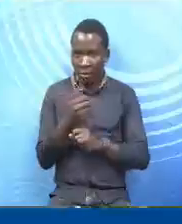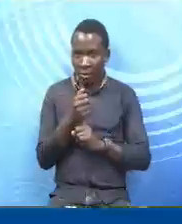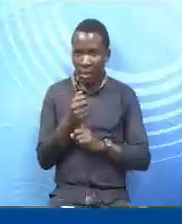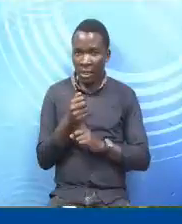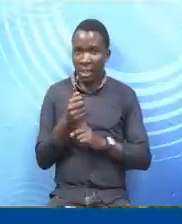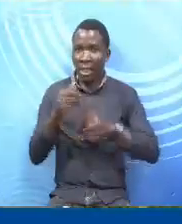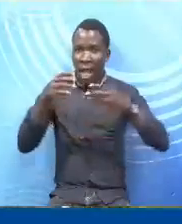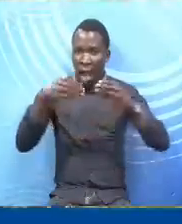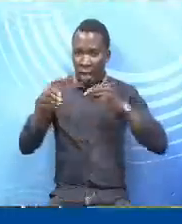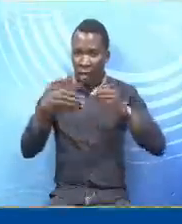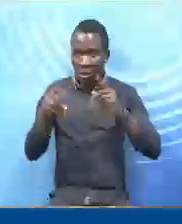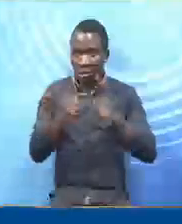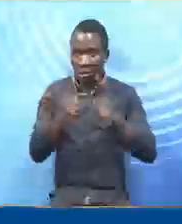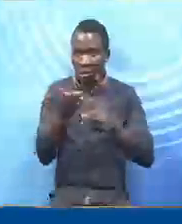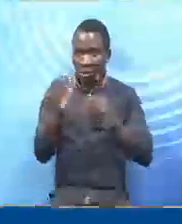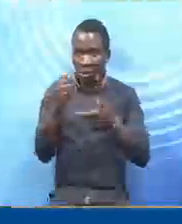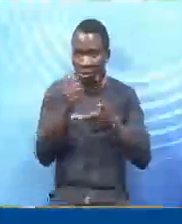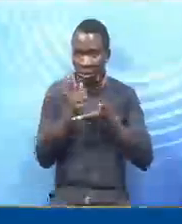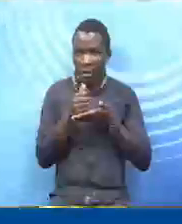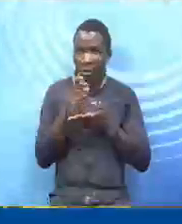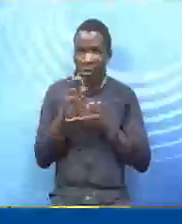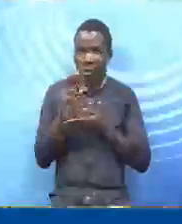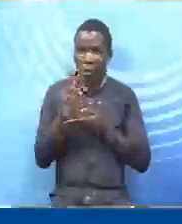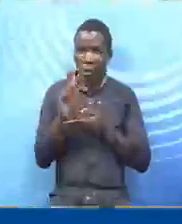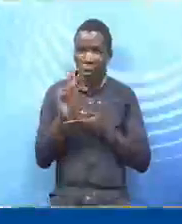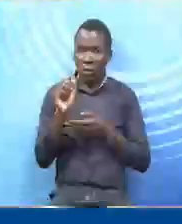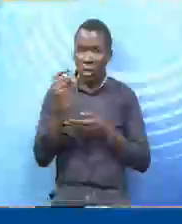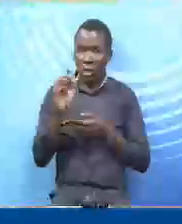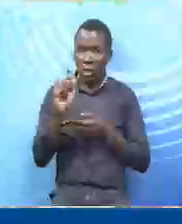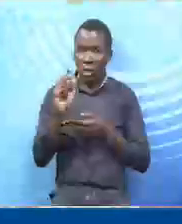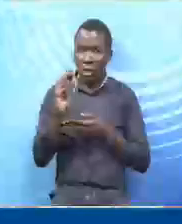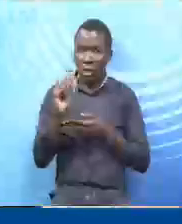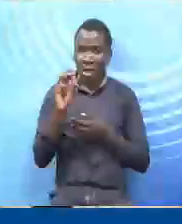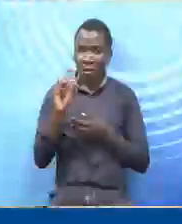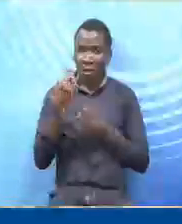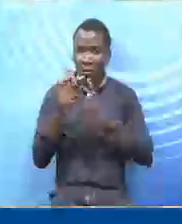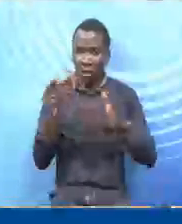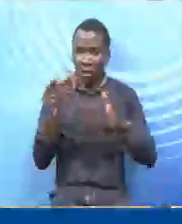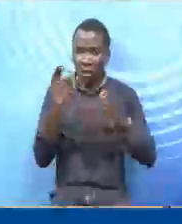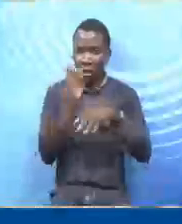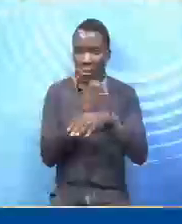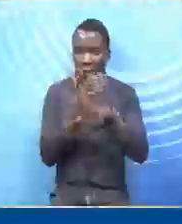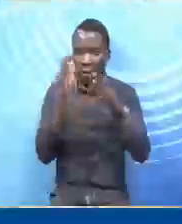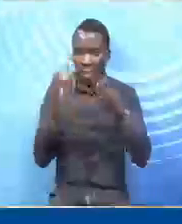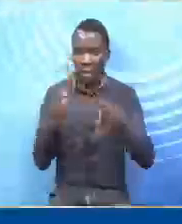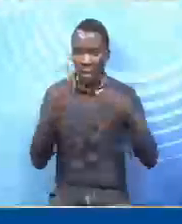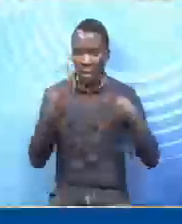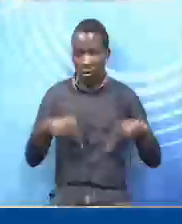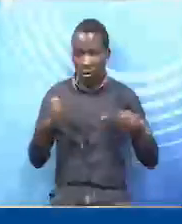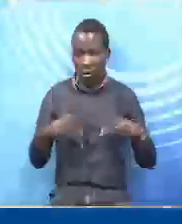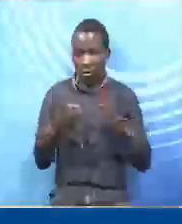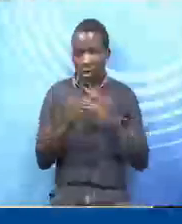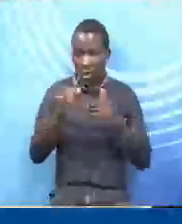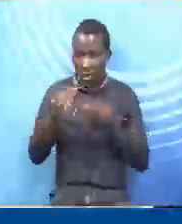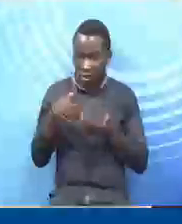oximeter kafashe. Rutagarama Wenzisirasi uhagarariye abajyanama b'ubuzima mu karere ka Gasabo aragaruka ku kamaro biteze kuri ibi